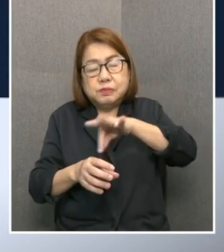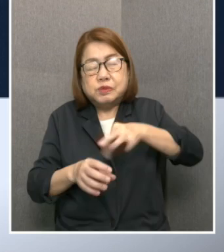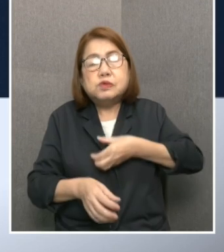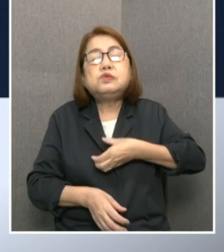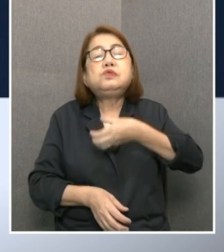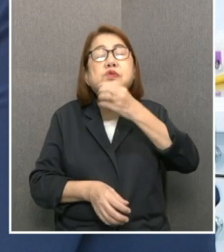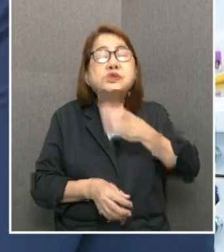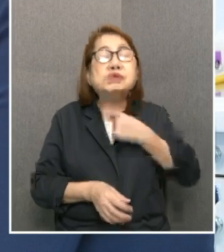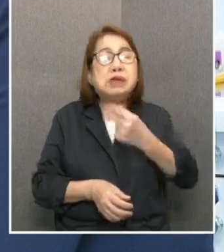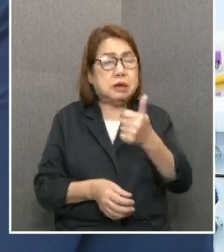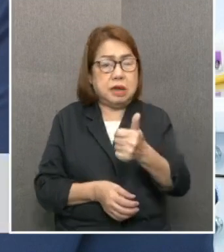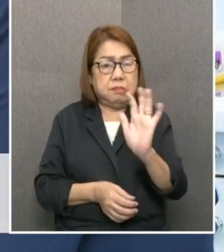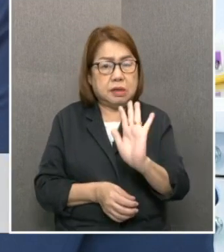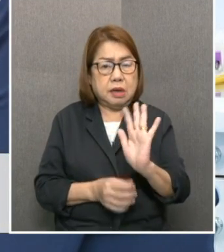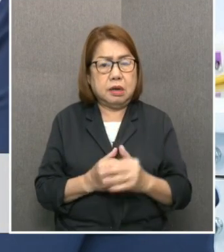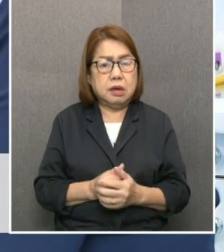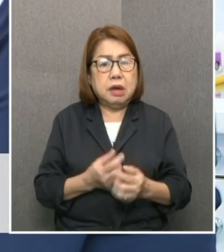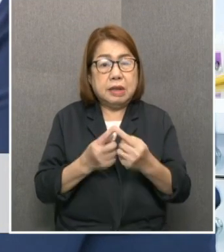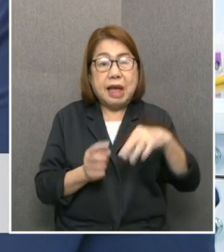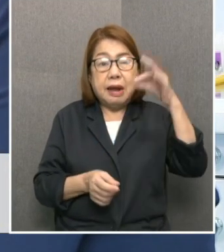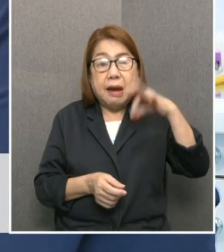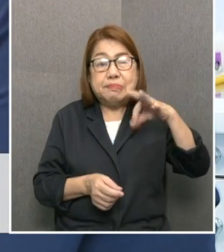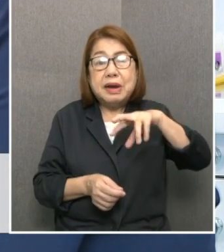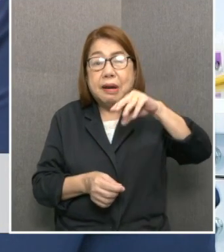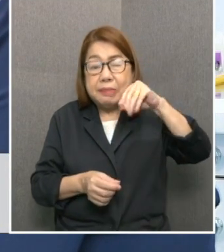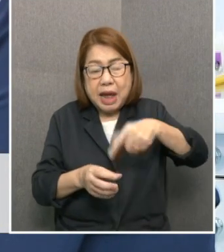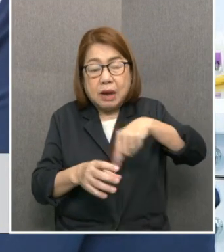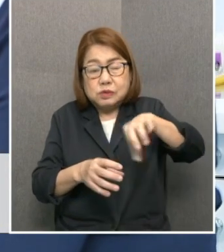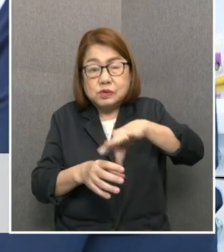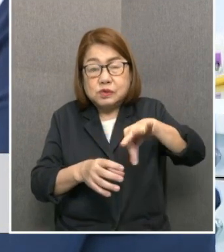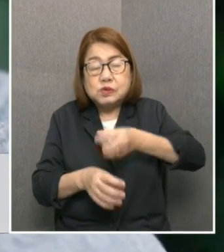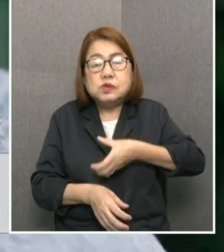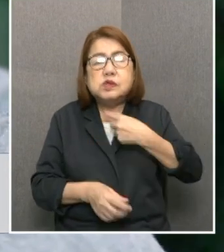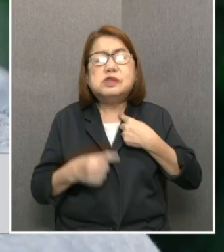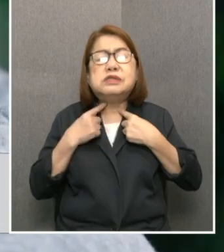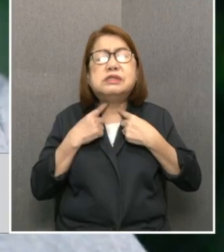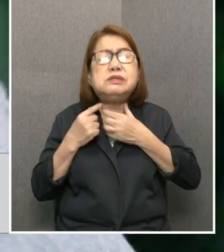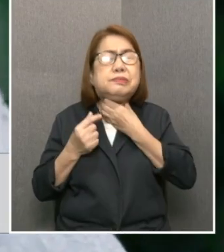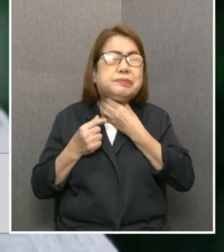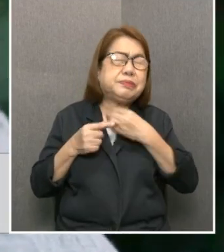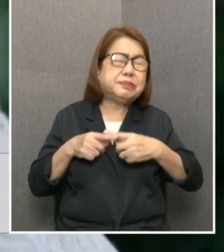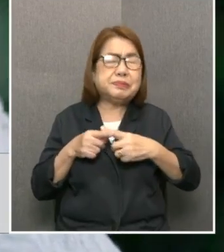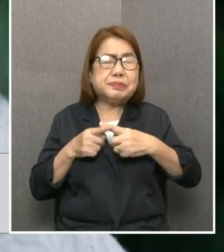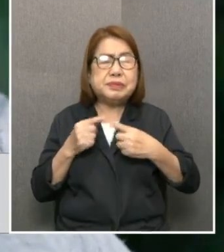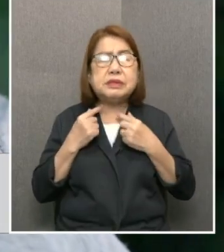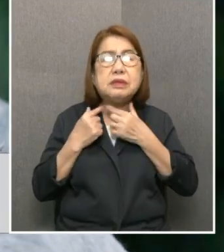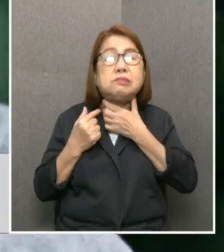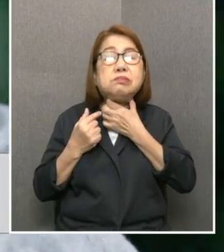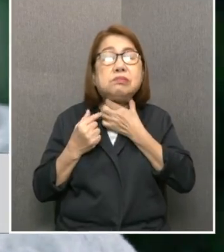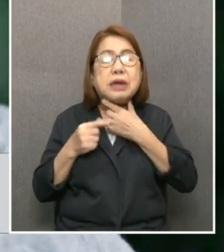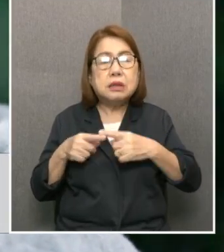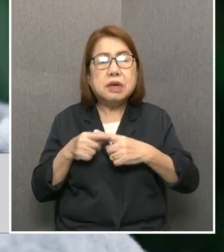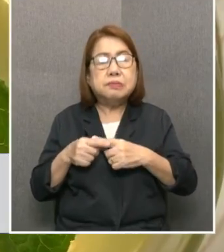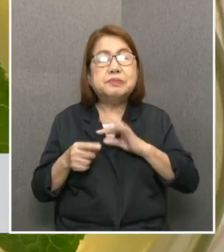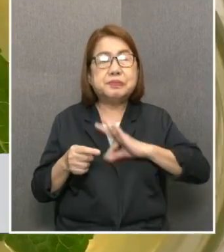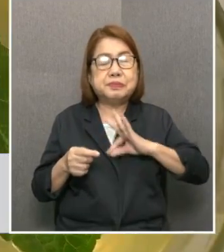ครับแต่ว่าการดื่มน้ำผึ้งผสมมะนาวเนี่ยอาจจะช่วยให้อาการเจ็บคอจากอาการคอหอยอักเสบดีขึ้นได้บ้างแต่